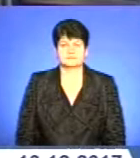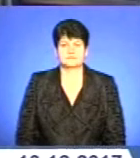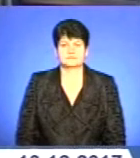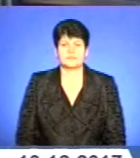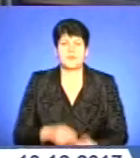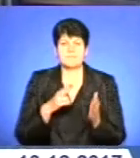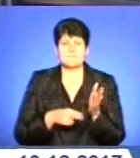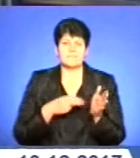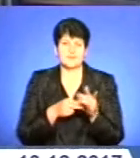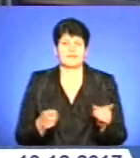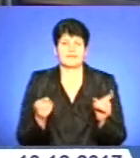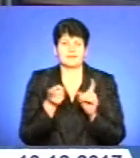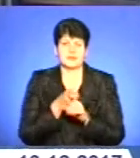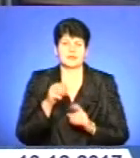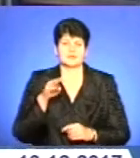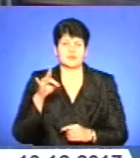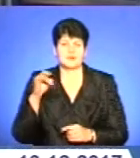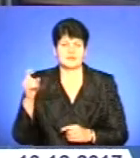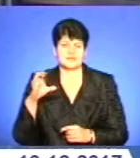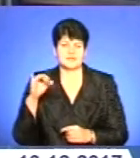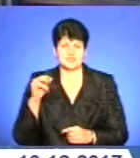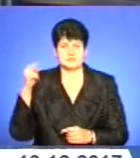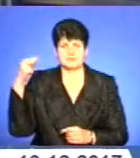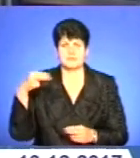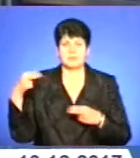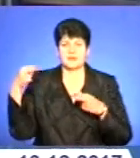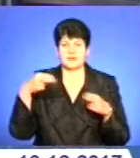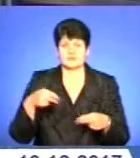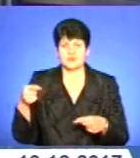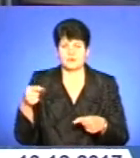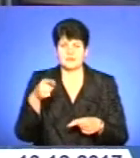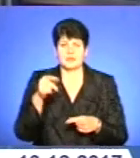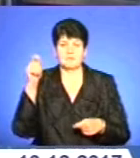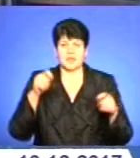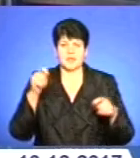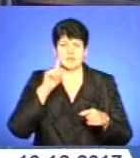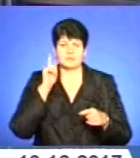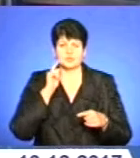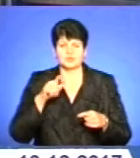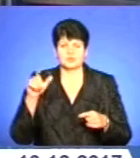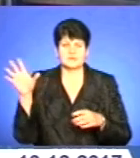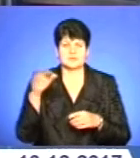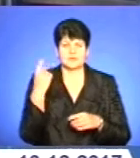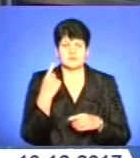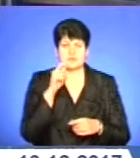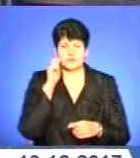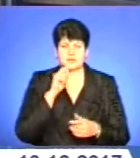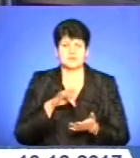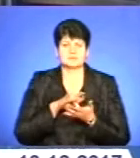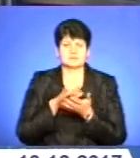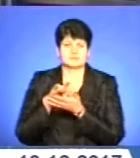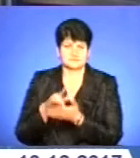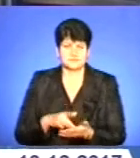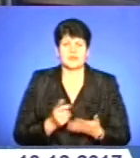Потяг єднання «Труханівська Січ» прибув до Тернополя. Ним приїхали молоді люди з усіх областей, які подорожують Україною.